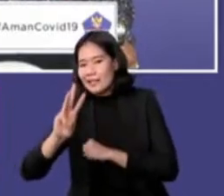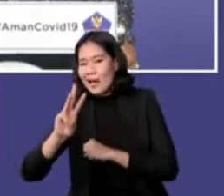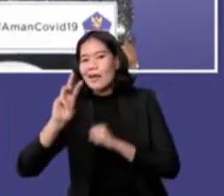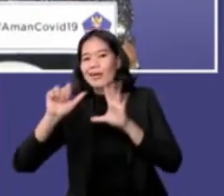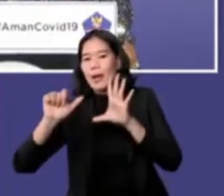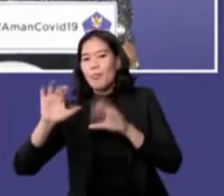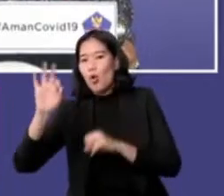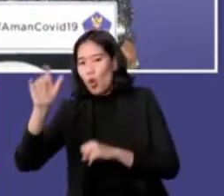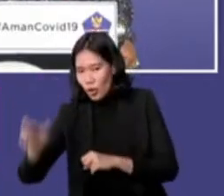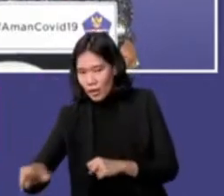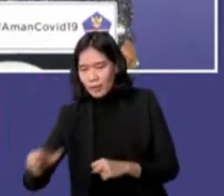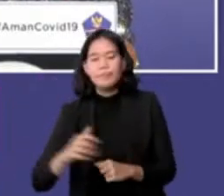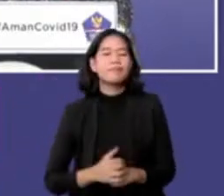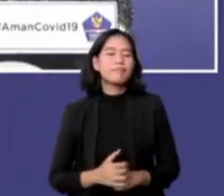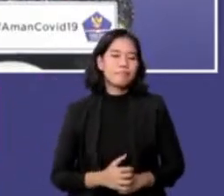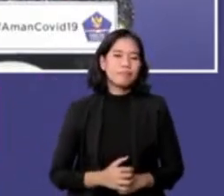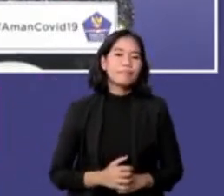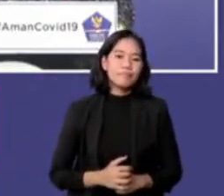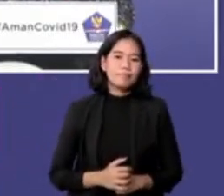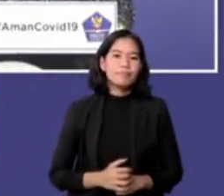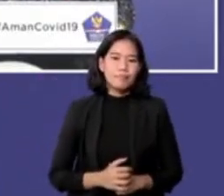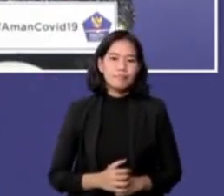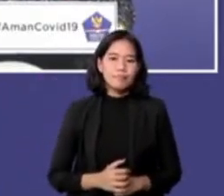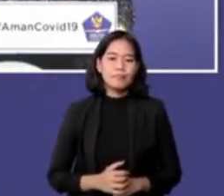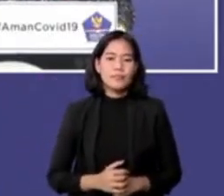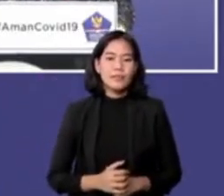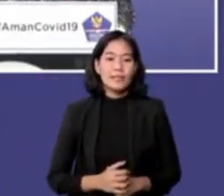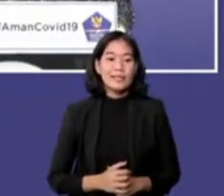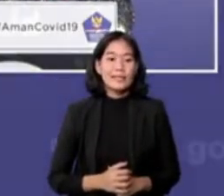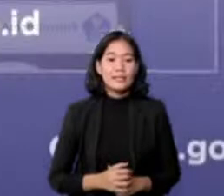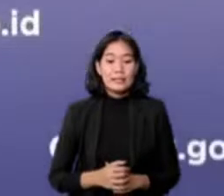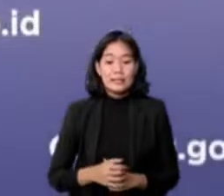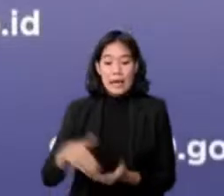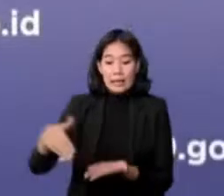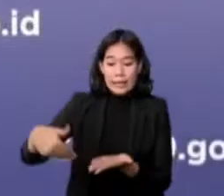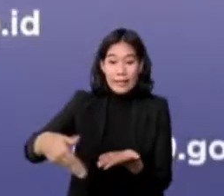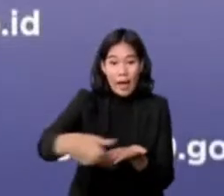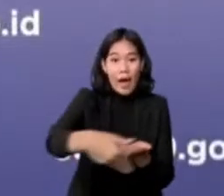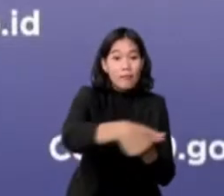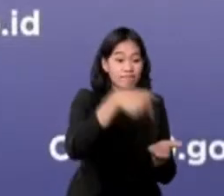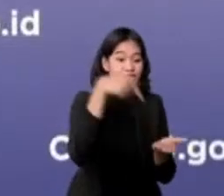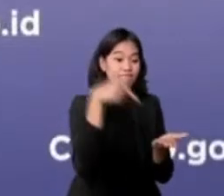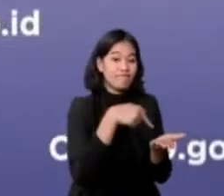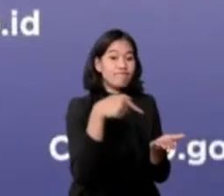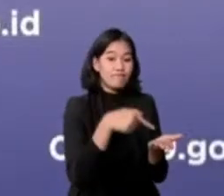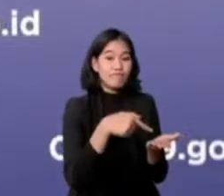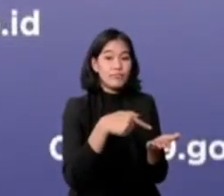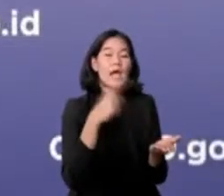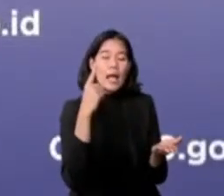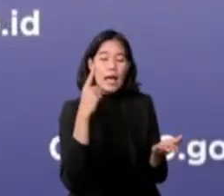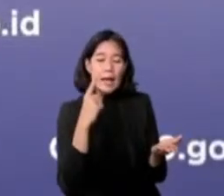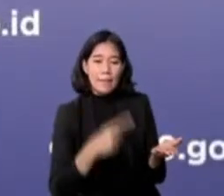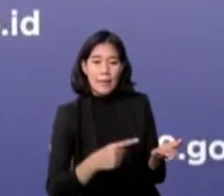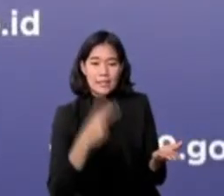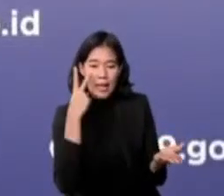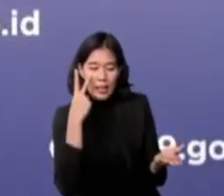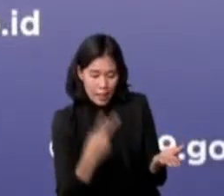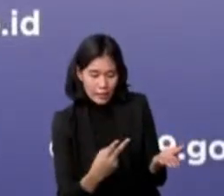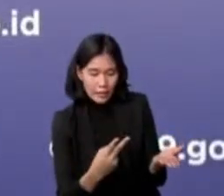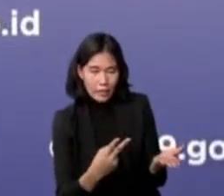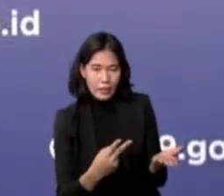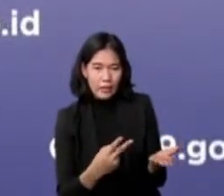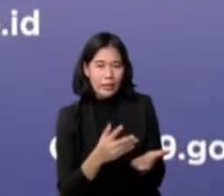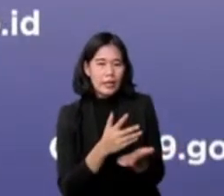orang. Saudara-saudara, kinerja data kita masih meyakini bahwa